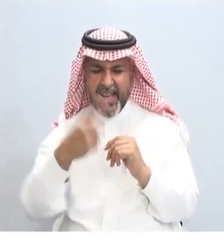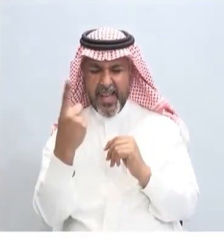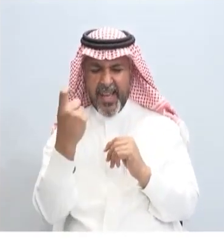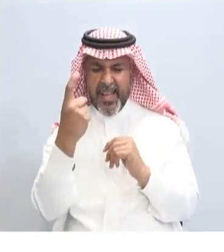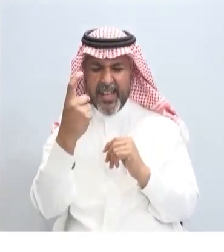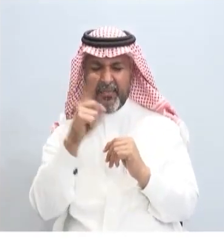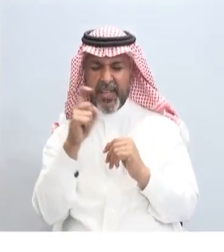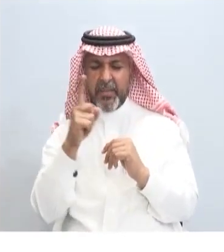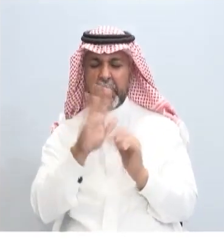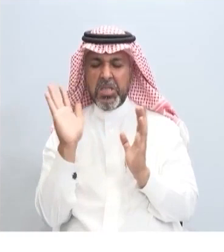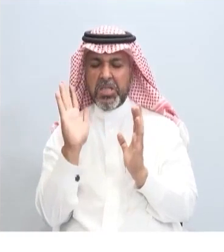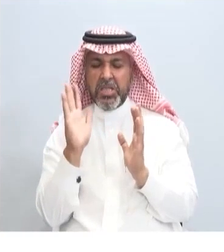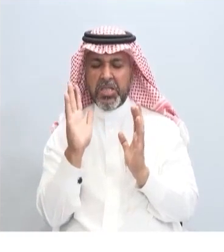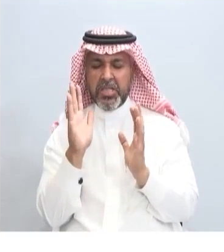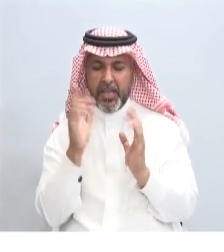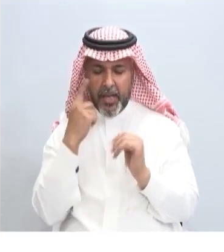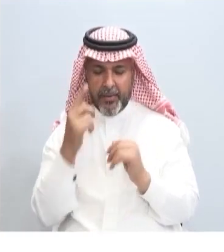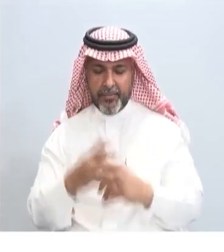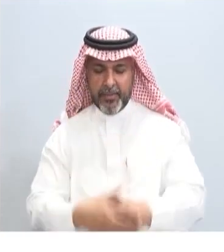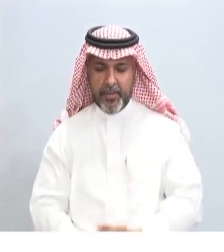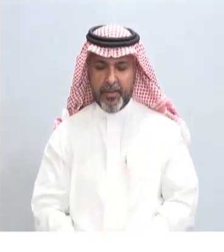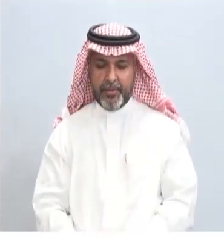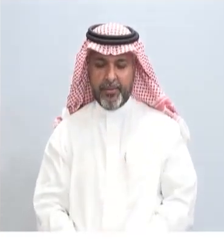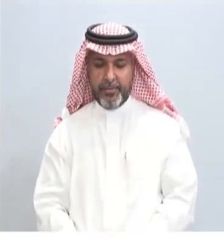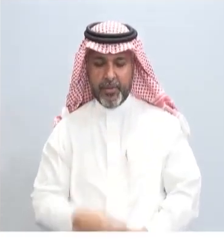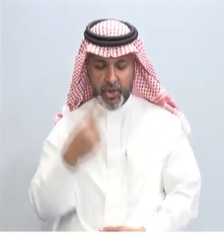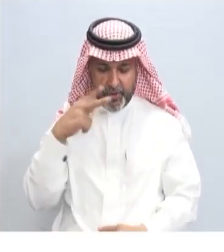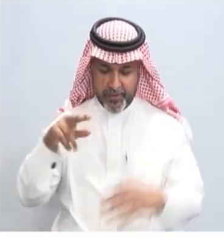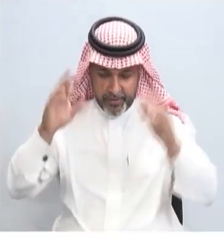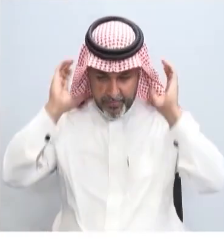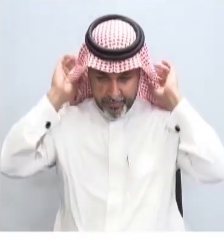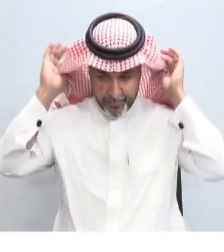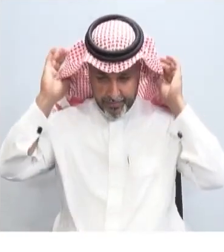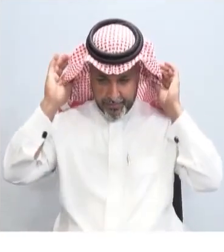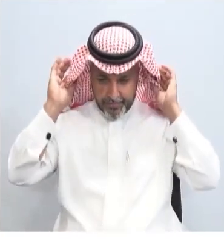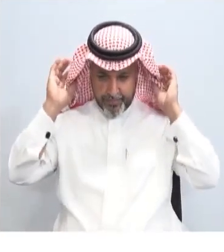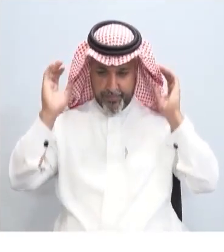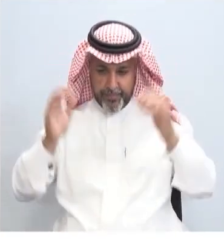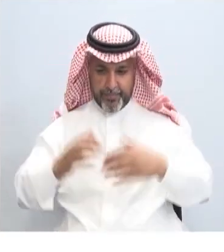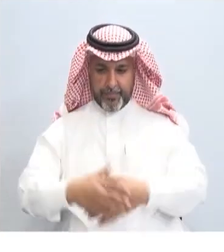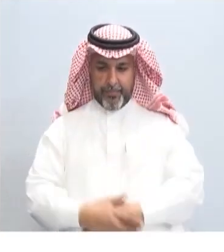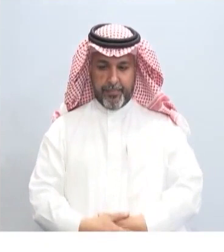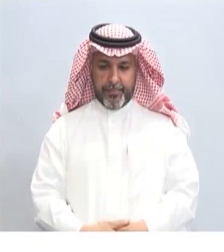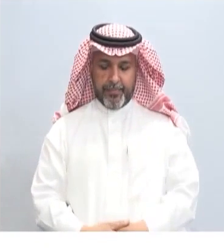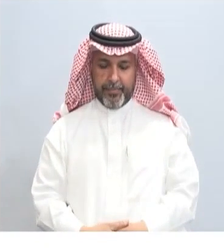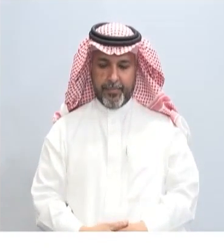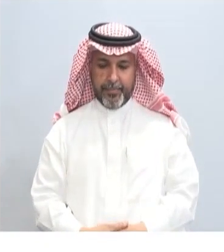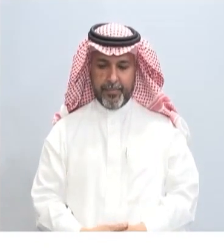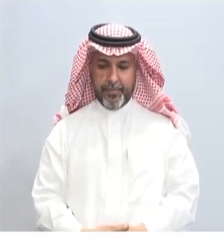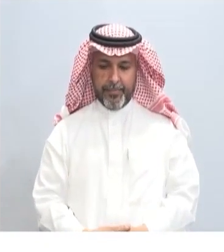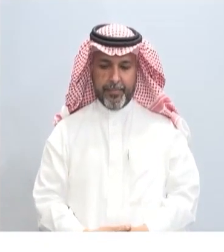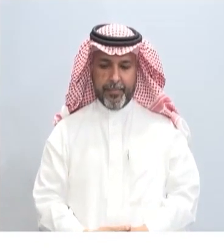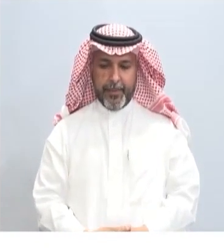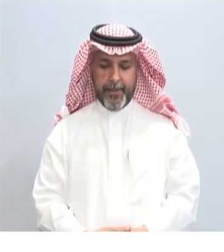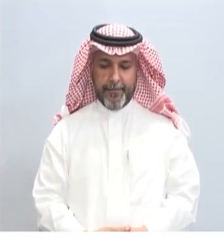العينه واخذنا مثل هذا المثال او شبيه فيه قاللك عند رمي مكعبين مرقمين متمايزين مره